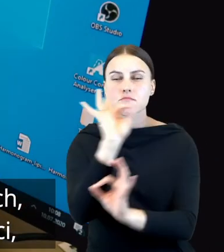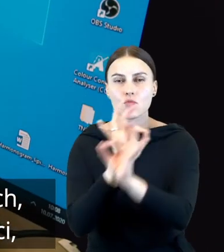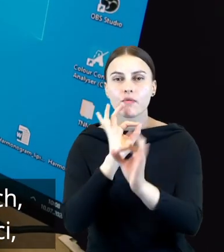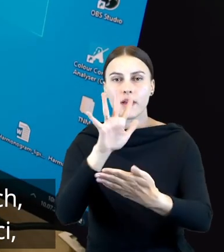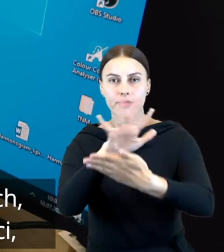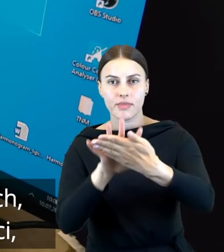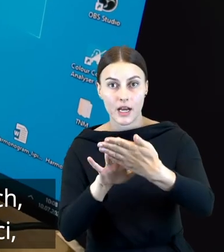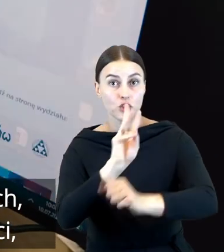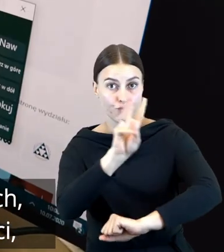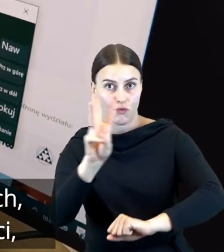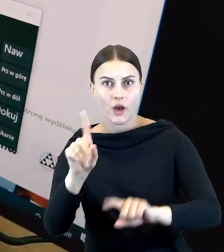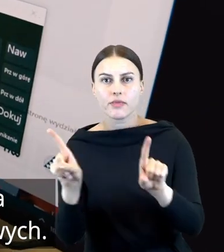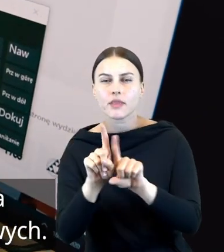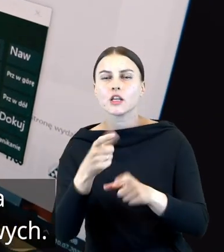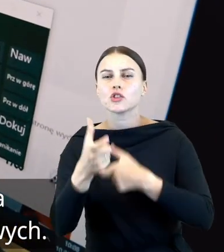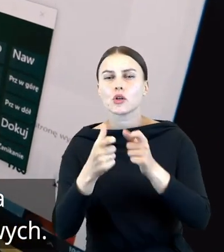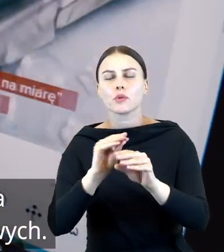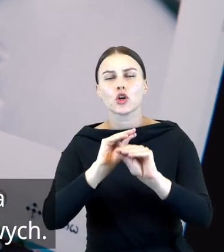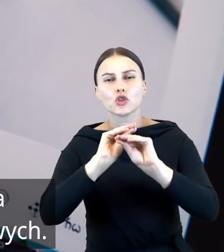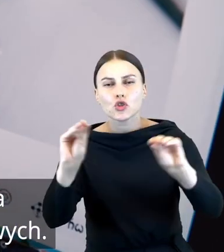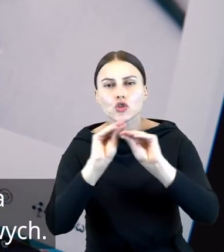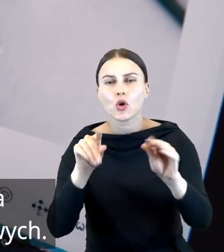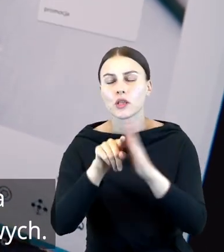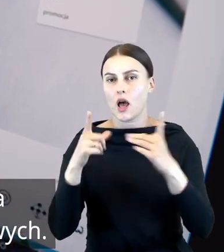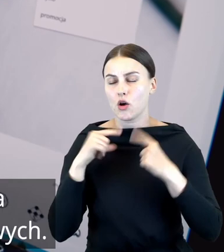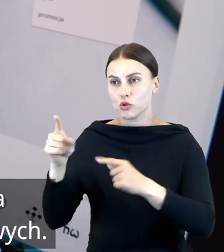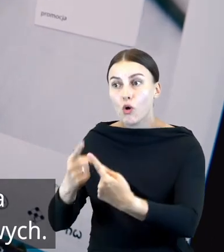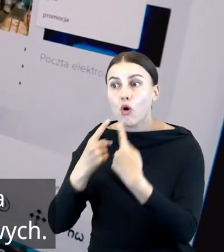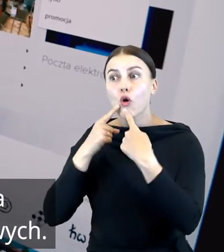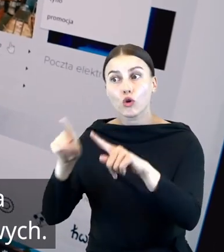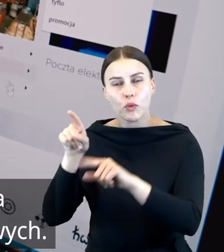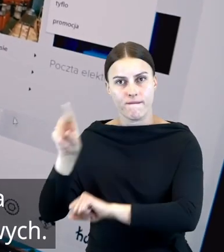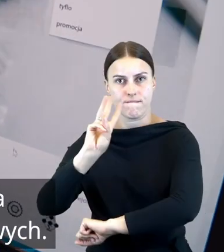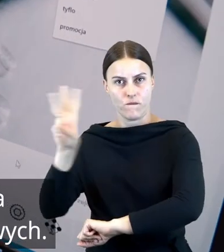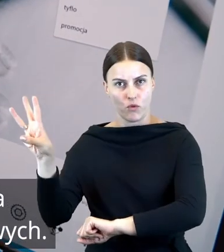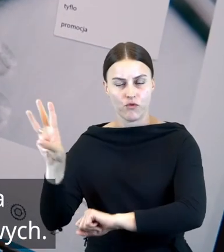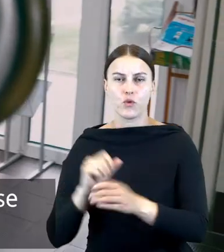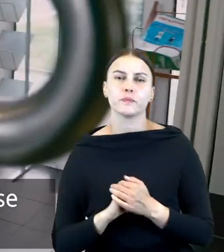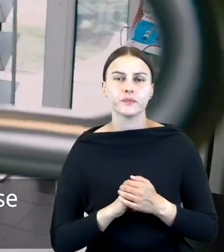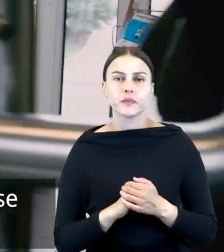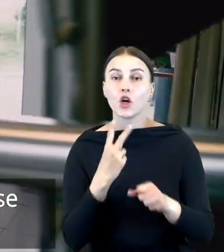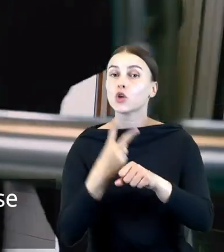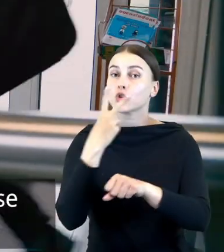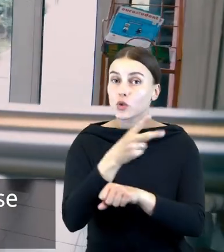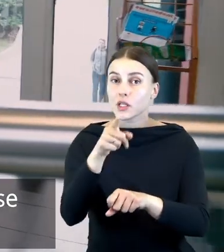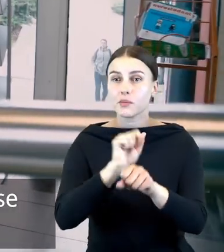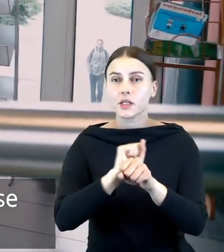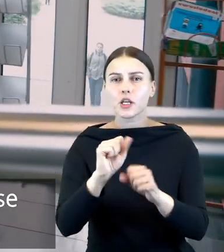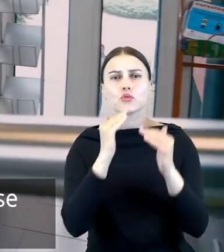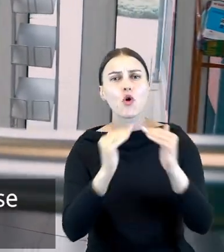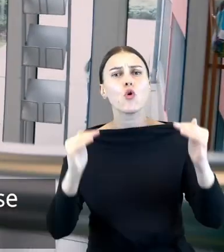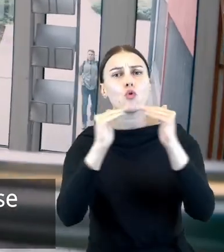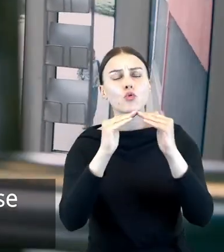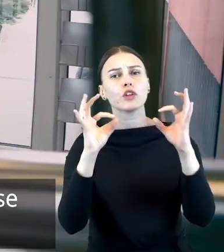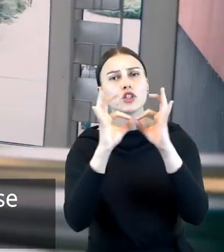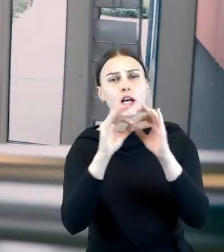poprawianie dostępnych treści oraz prowadzenie szkoleń dla redaktorów serwisów internetowych. Dostępność są